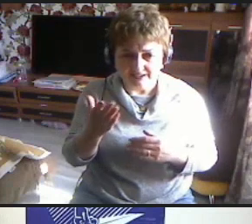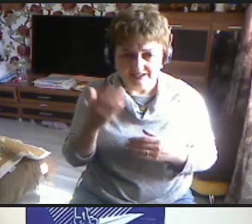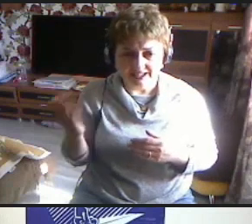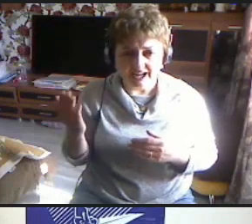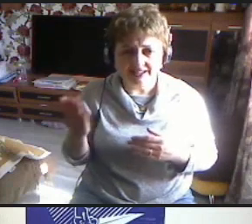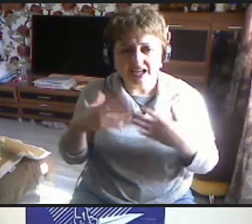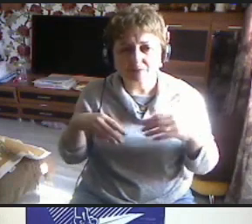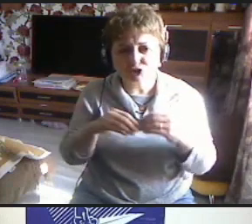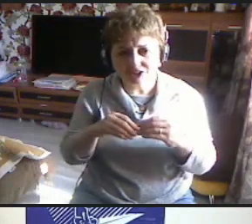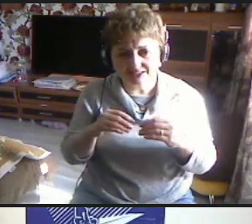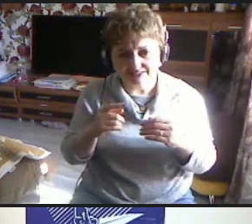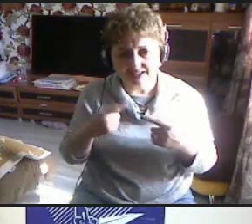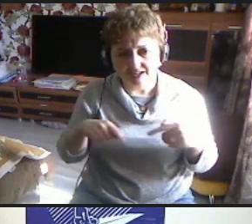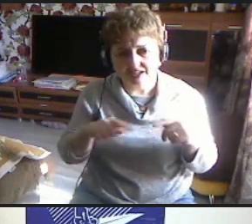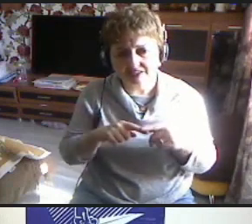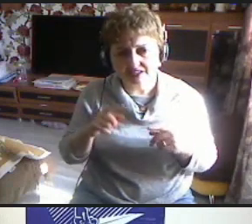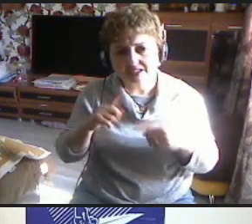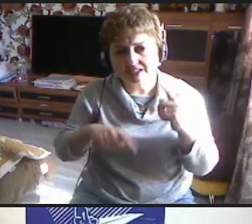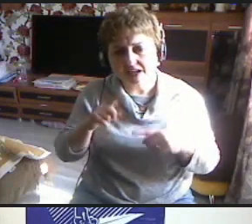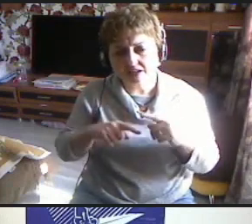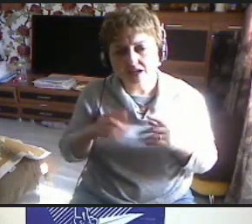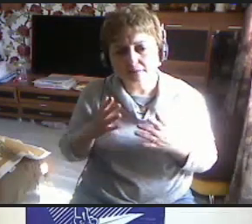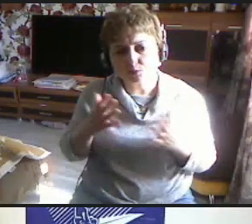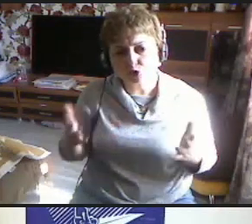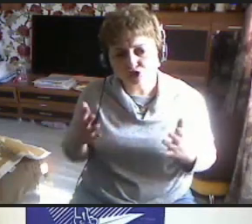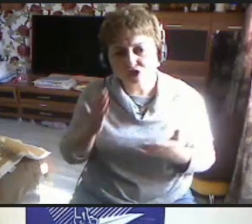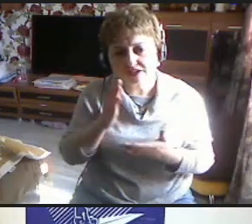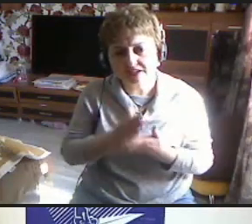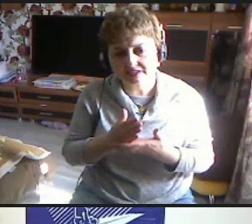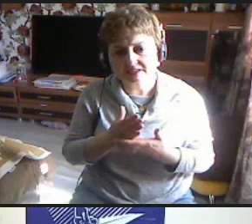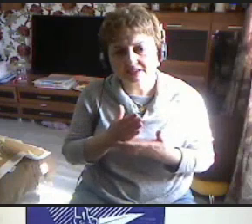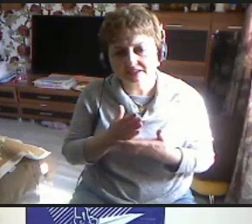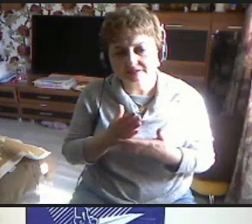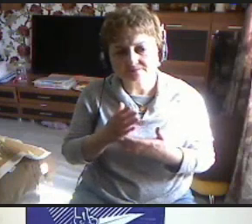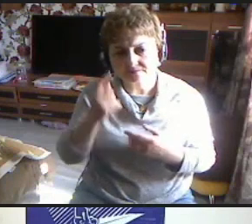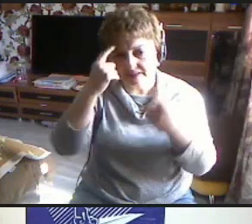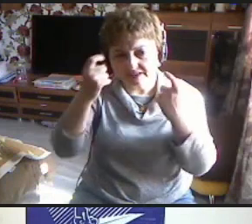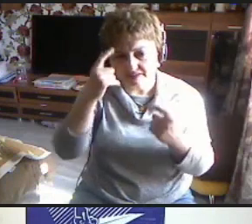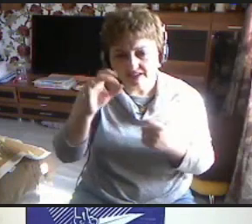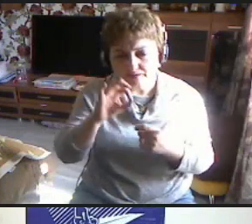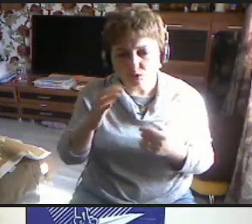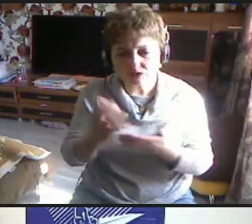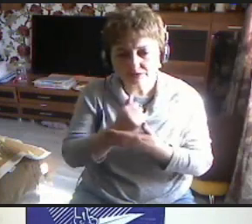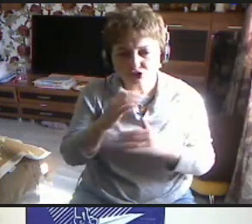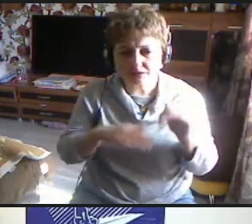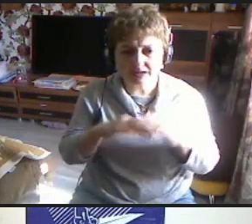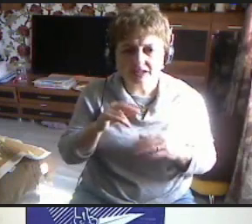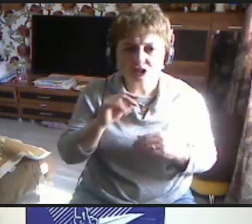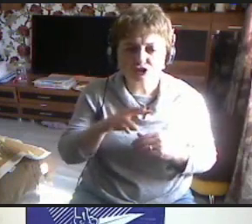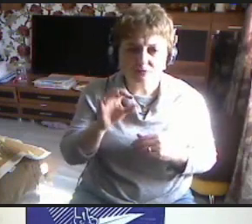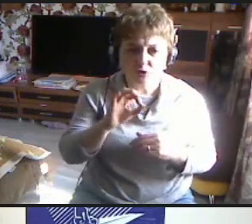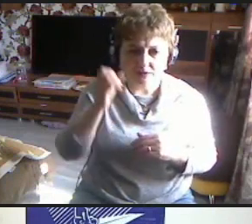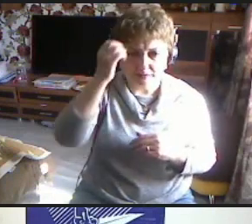организации, иногда даже больше есть сведений об успешной практике, чем у образовательного учреждения,